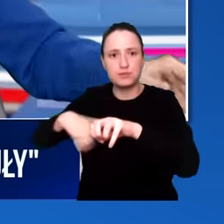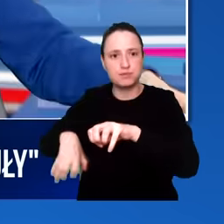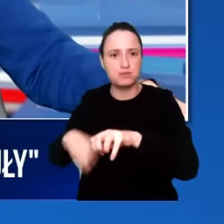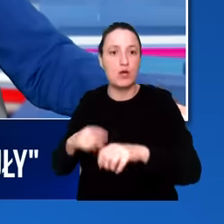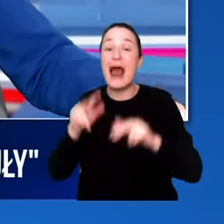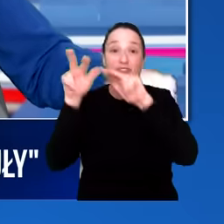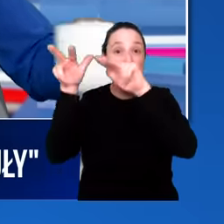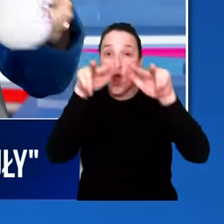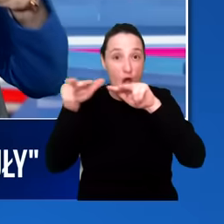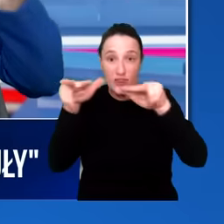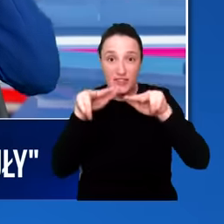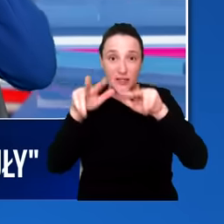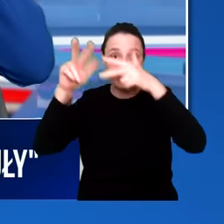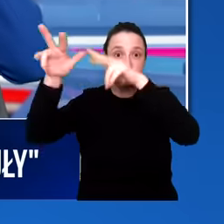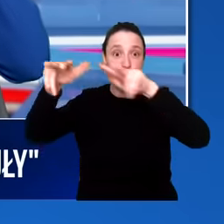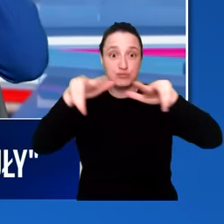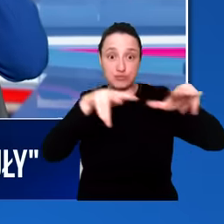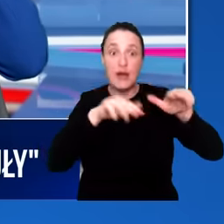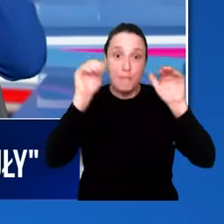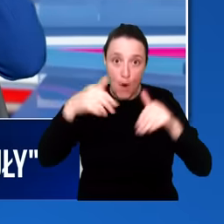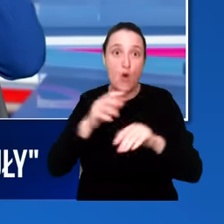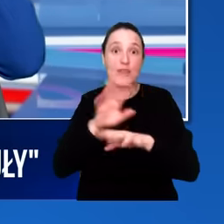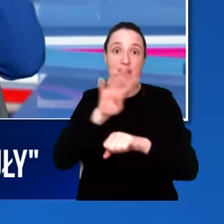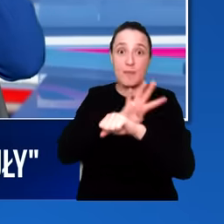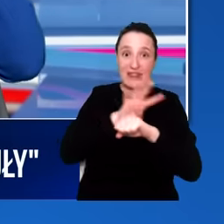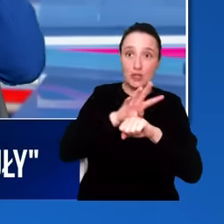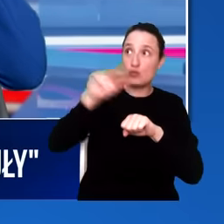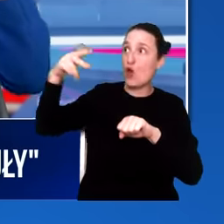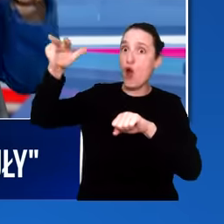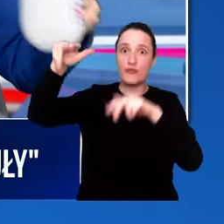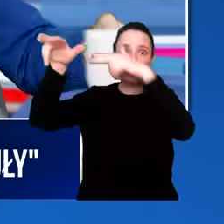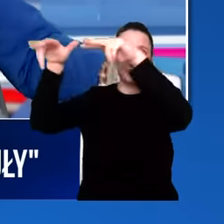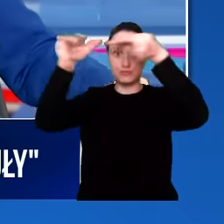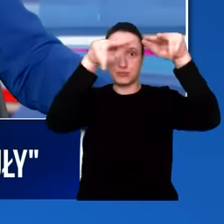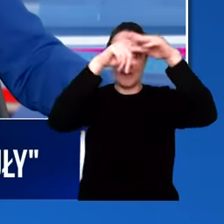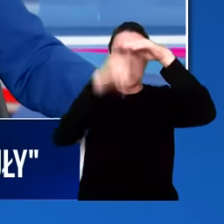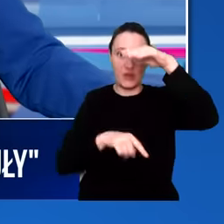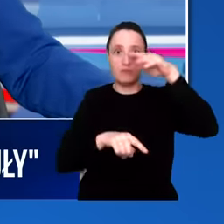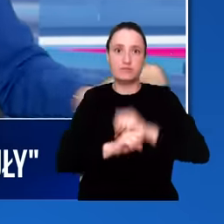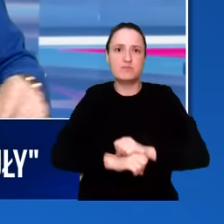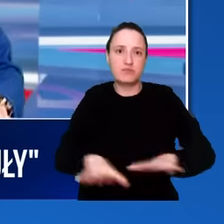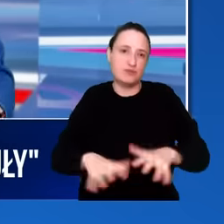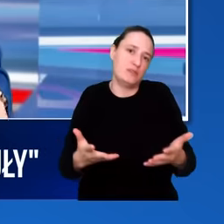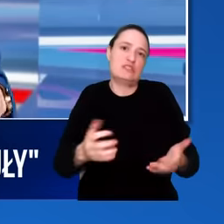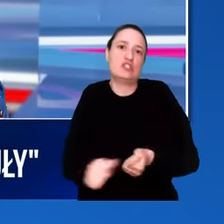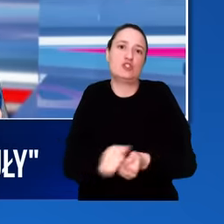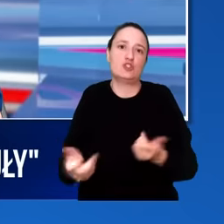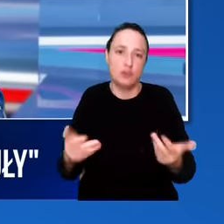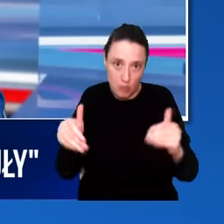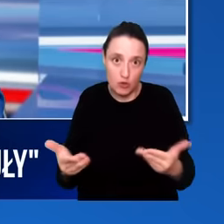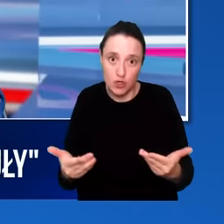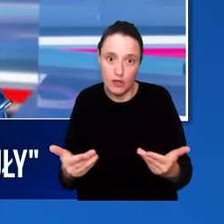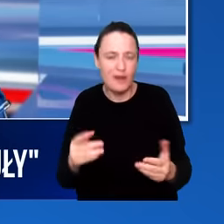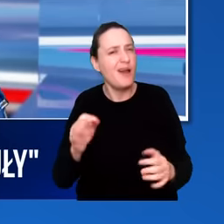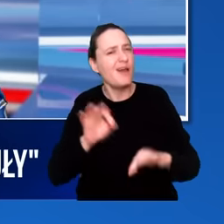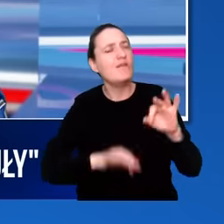przykład zniszczyć wyrzutnie rakiet Patriot. Więc chodzi o to, że my powinniśmy i że właśnie na tej konferencji padło bardzo ciekawe